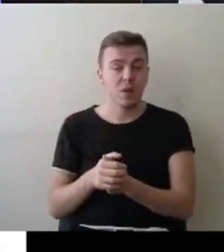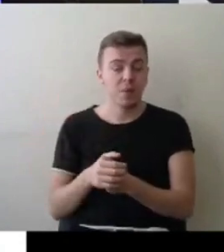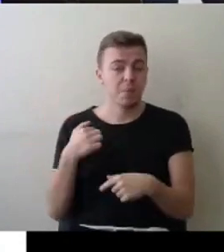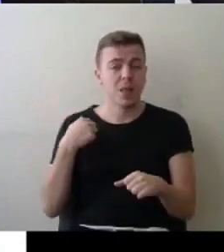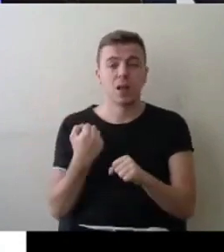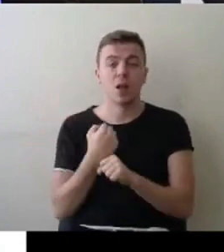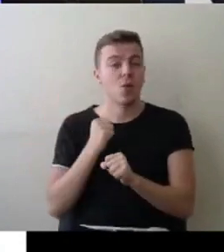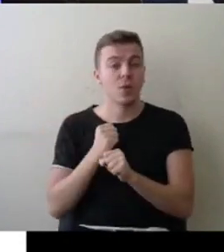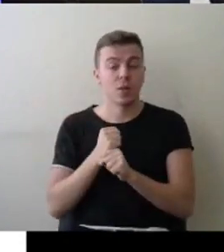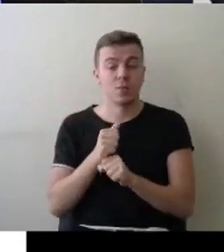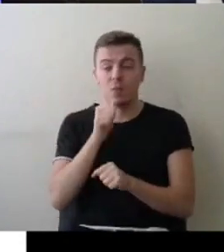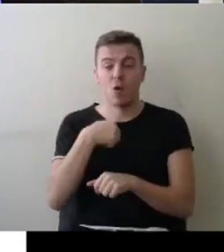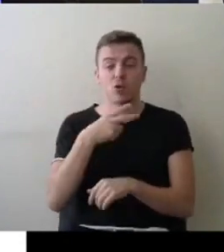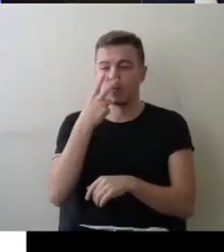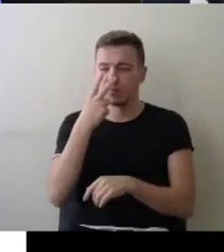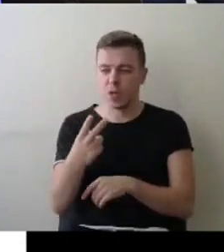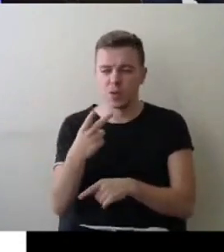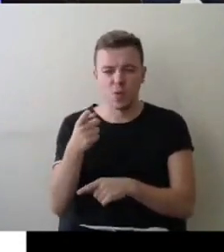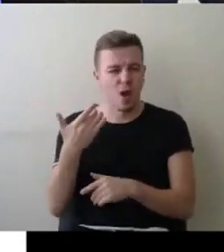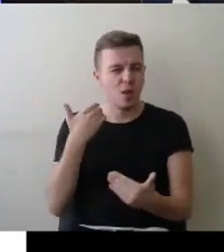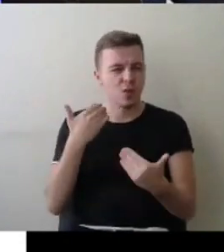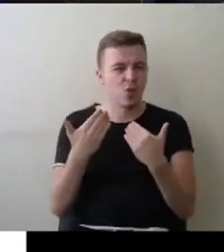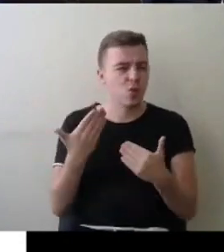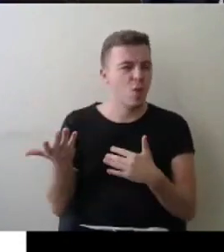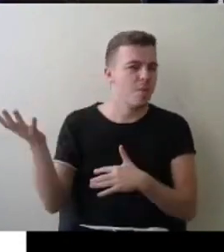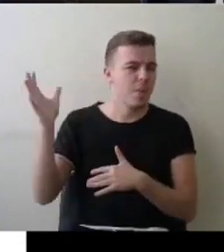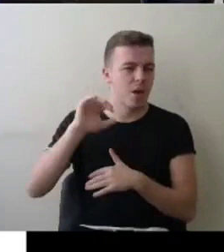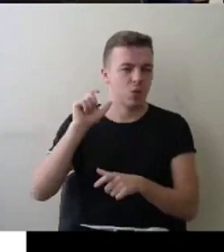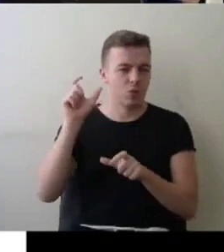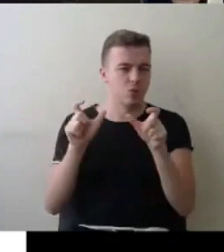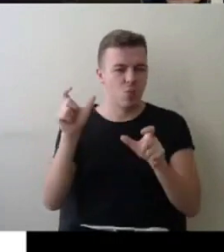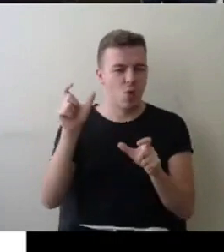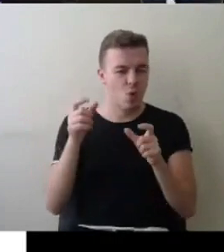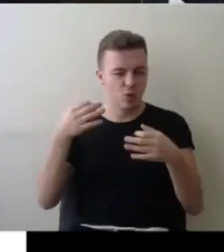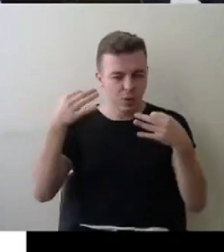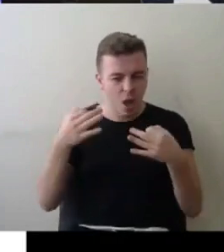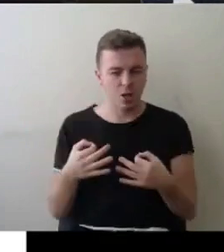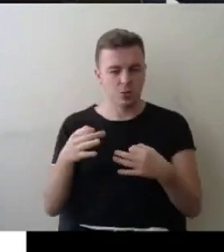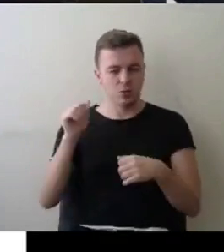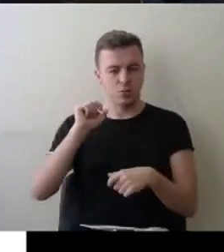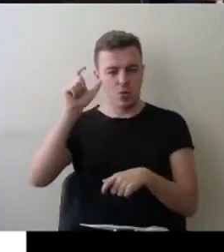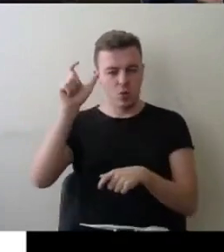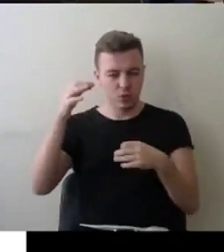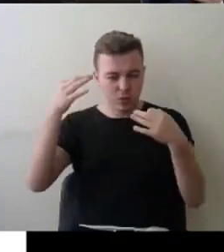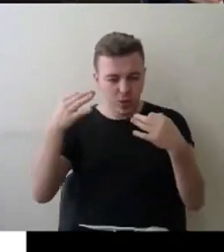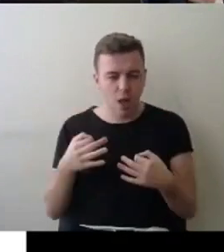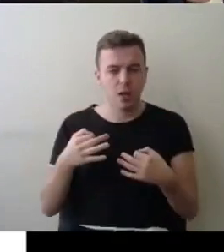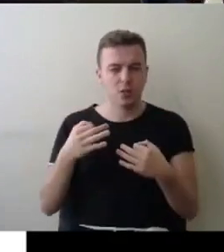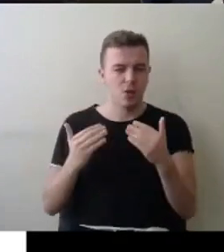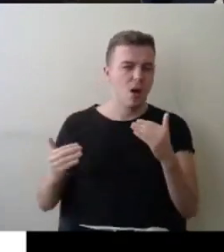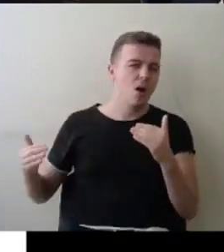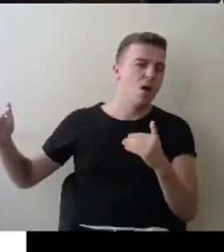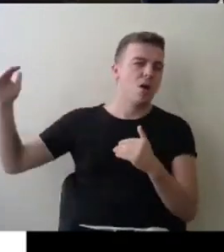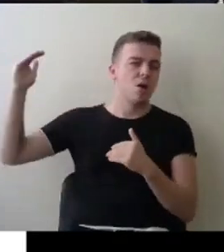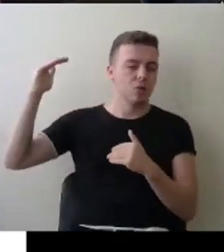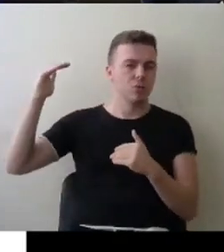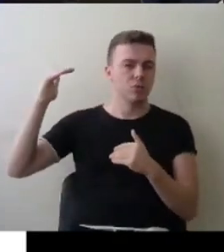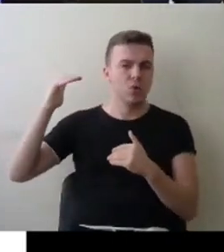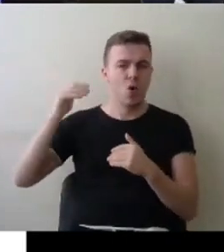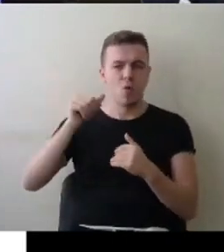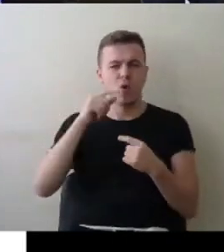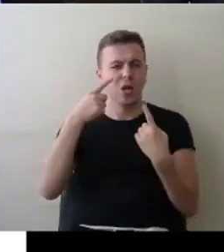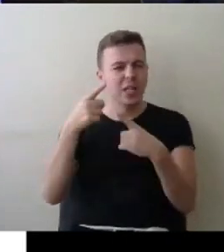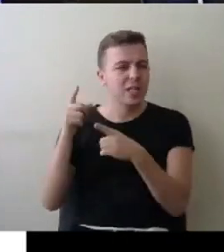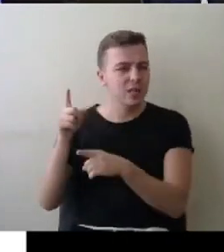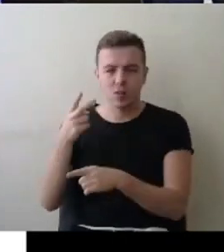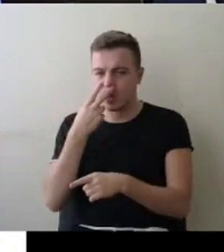matydavo, kai atrodo, kad per daug žmogaus teisės yra iškeliamos, tai reiškia, neatsižvelgiama į kitus, sakykime, gėrius, ne,